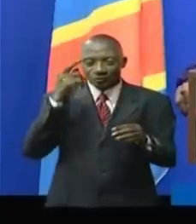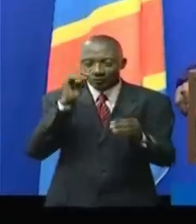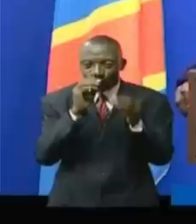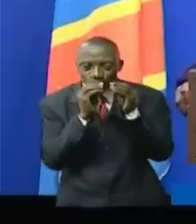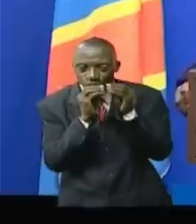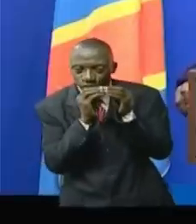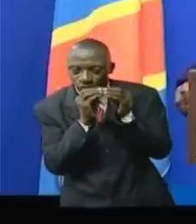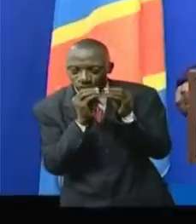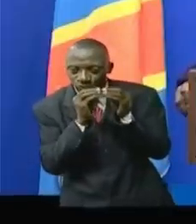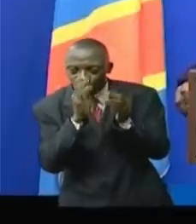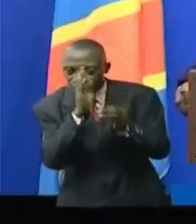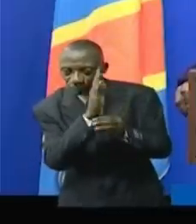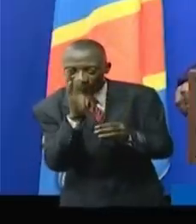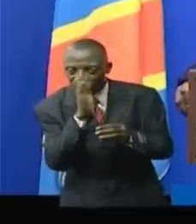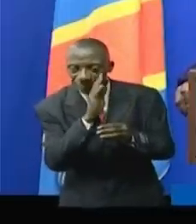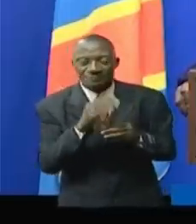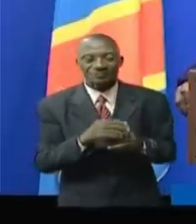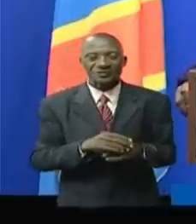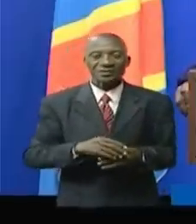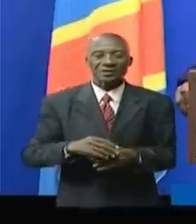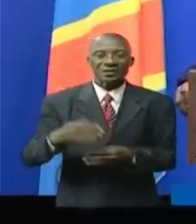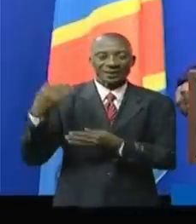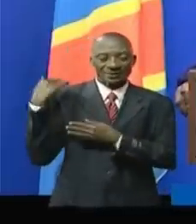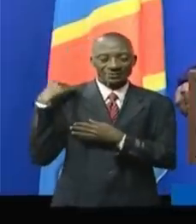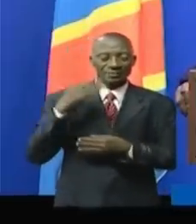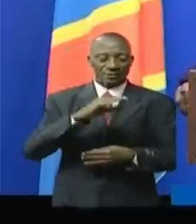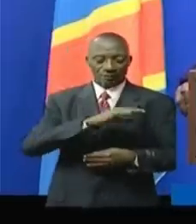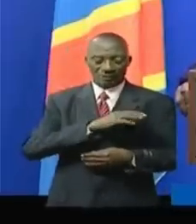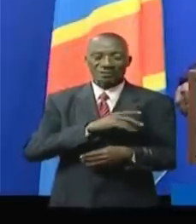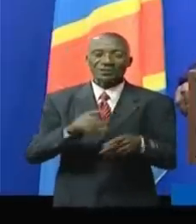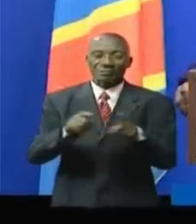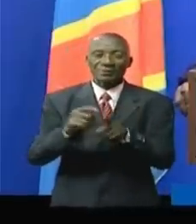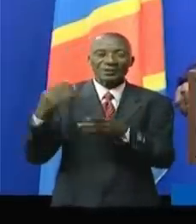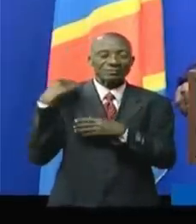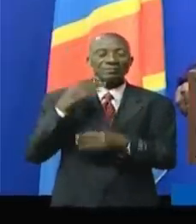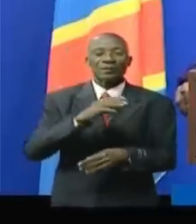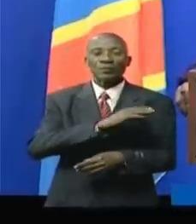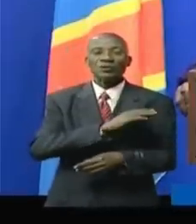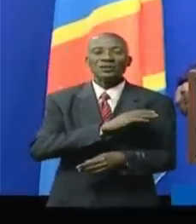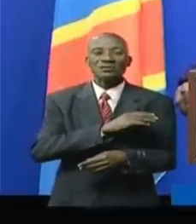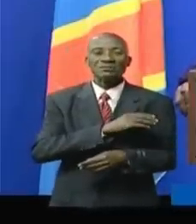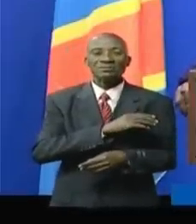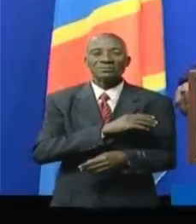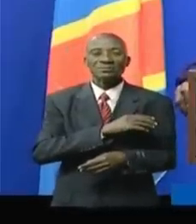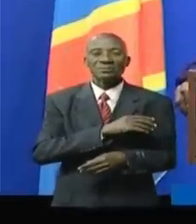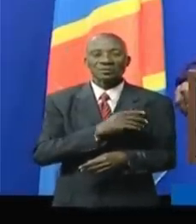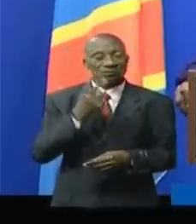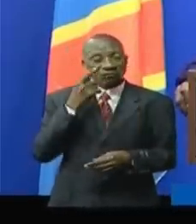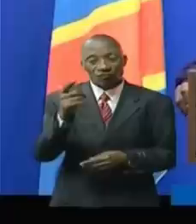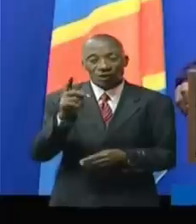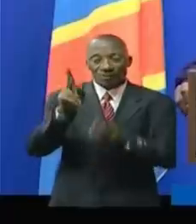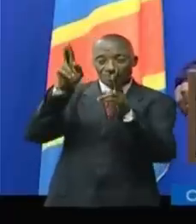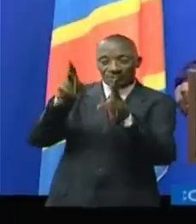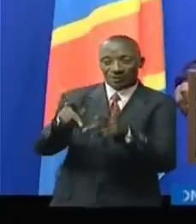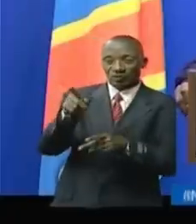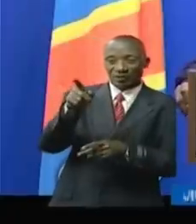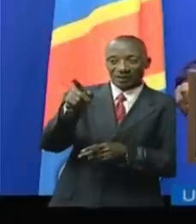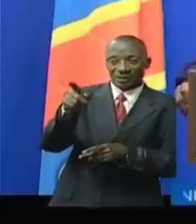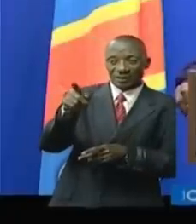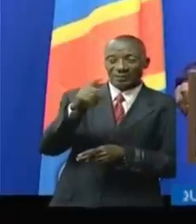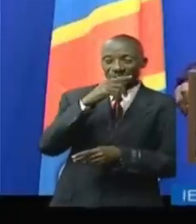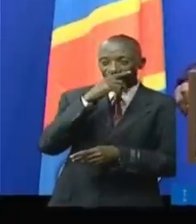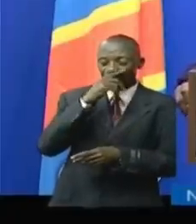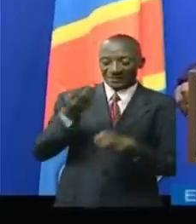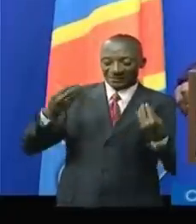les responsables de la police nationale congolaise et même de l'armée, vous voyez un citoyen en train de porter ce genre